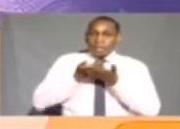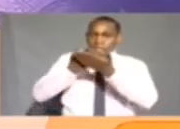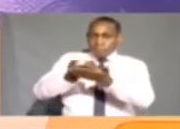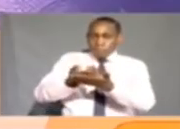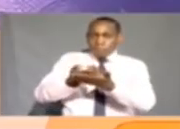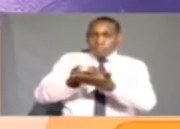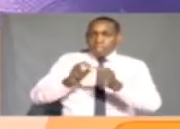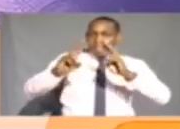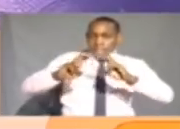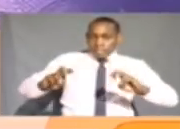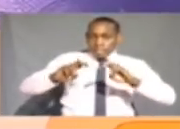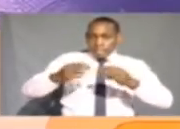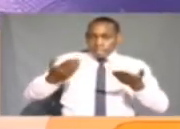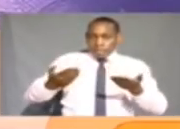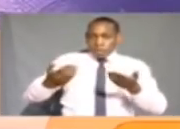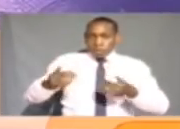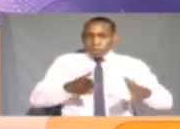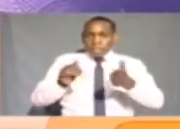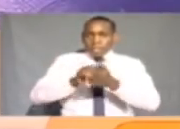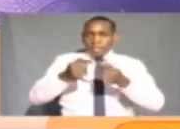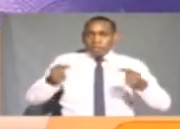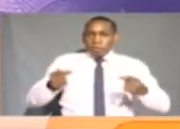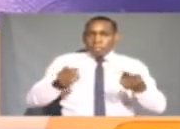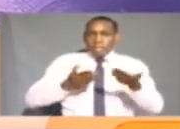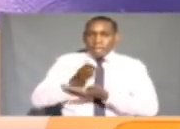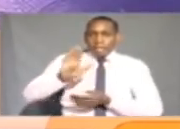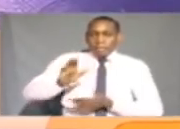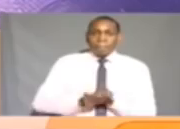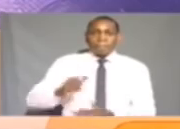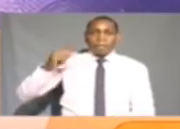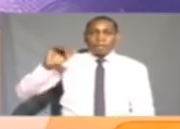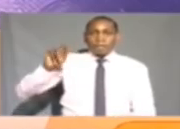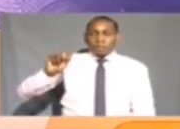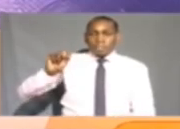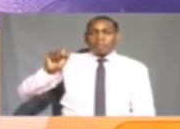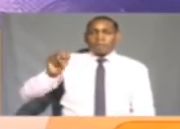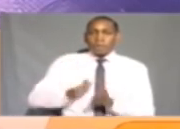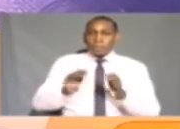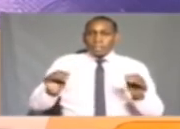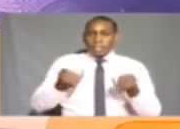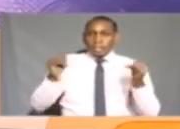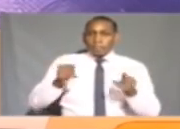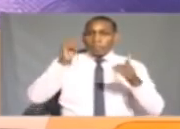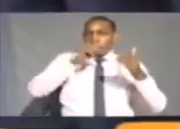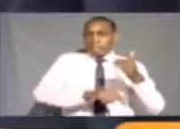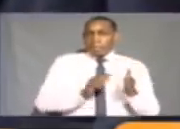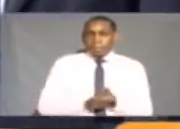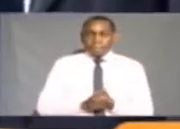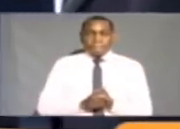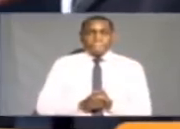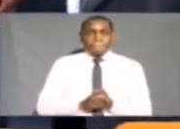yake ulitafutwa kwa njia ambayo ilikiuka haki zake. Chemtai Goin na taarifa kamili.